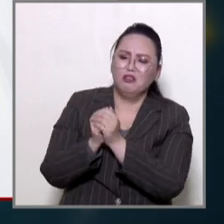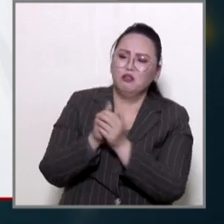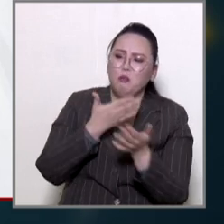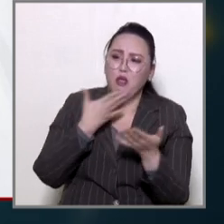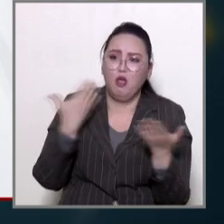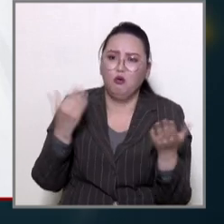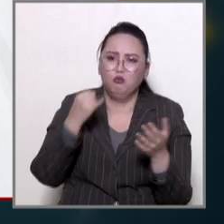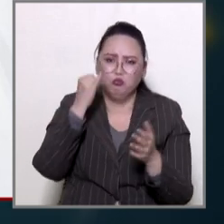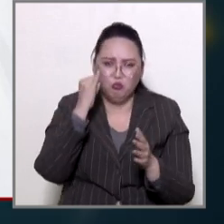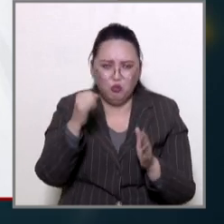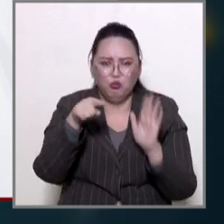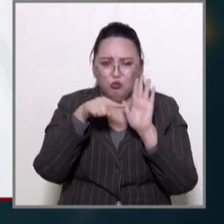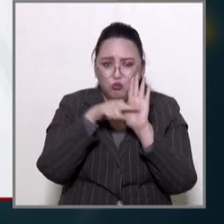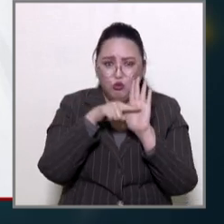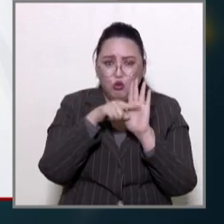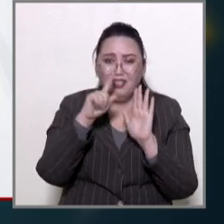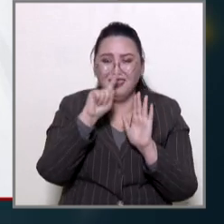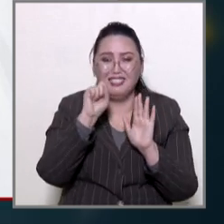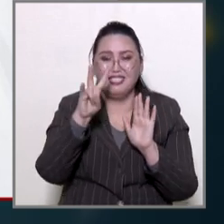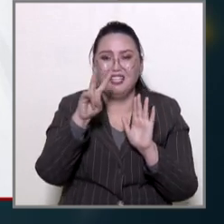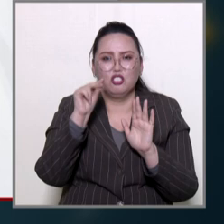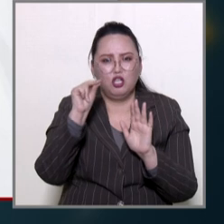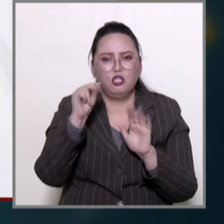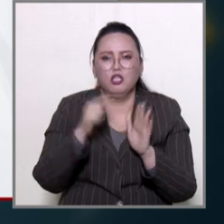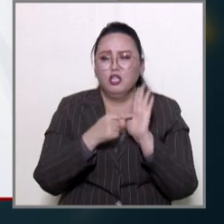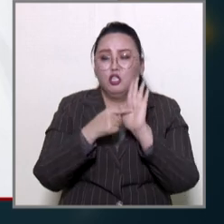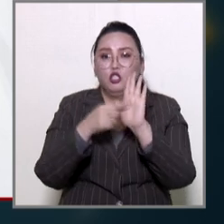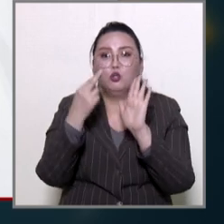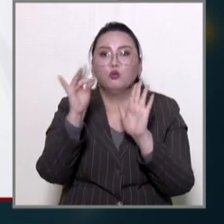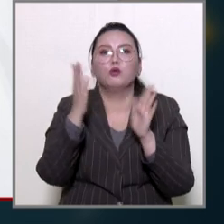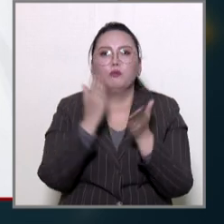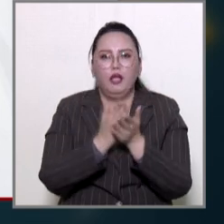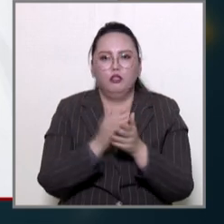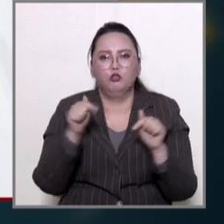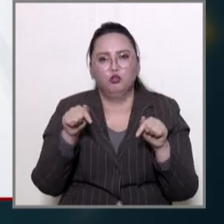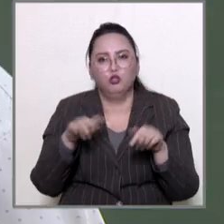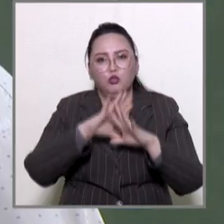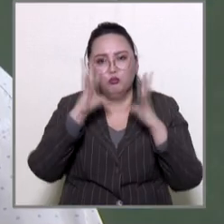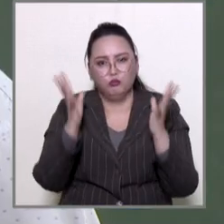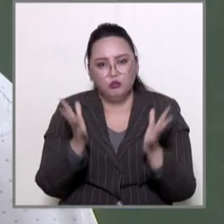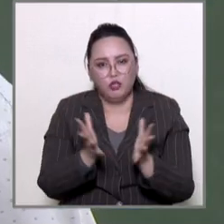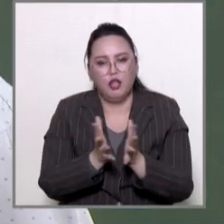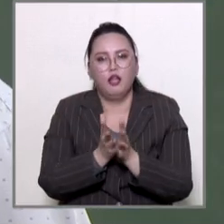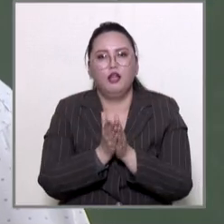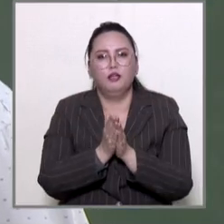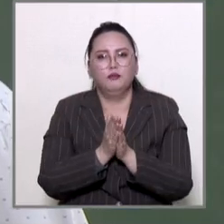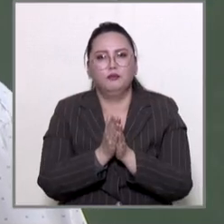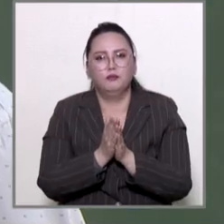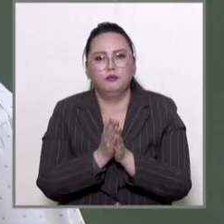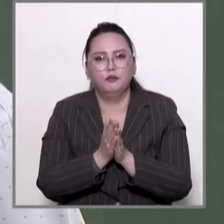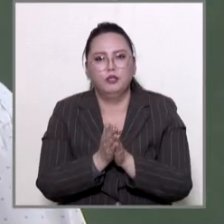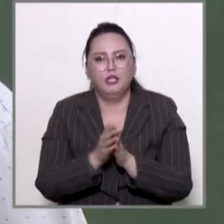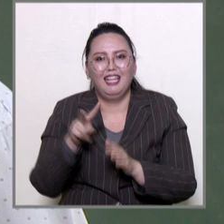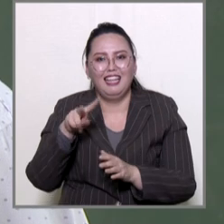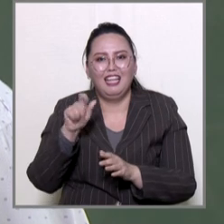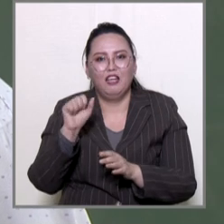ихтэй ачлалгүй гэх мэт юм муу сөрөг зан чанар илэрхийлсэн дүр байна. За хүүхдүүдээ өнөөдрийн